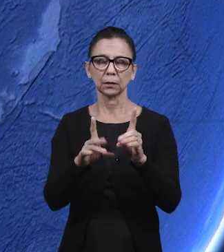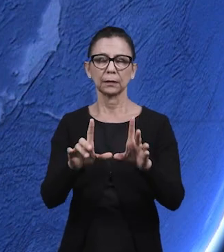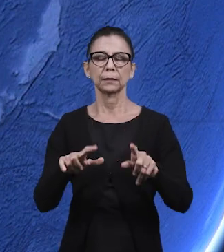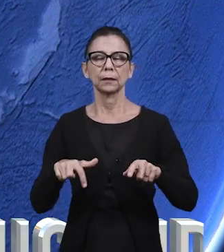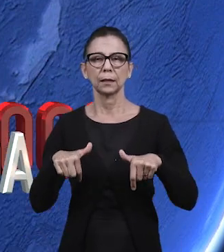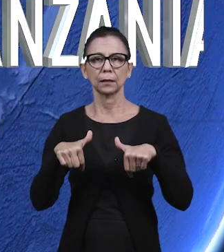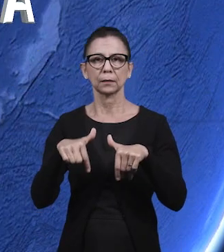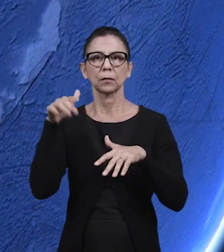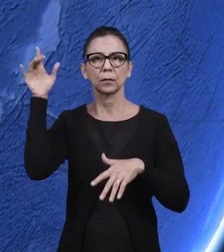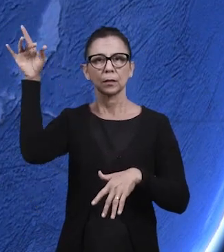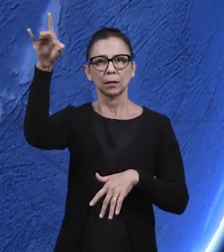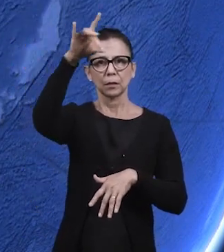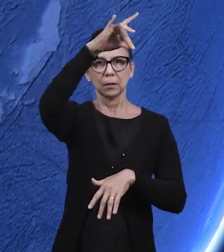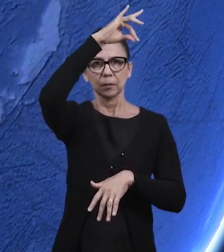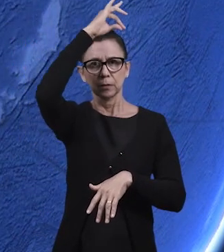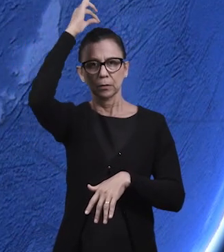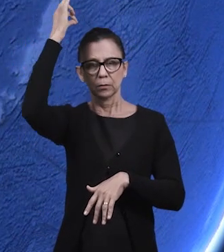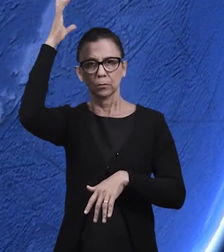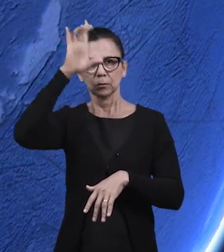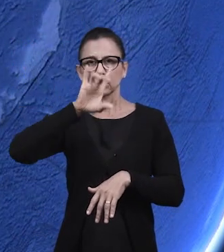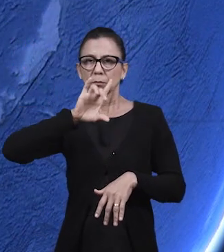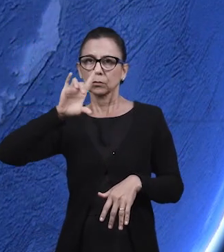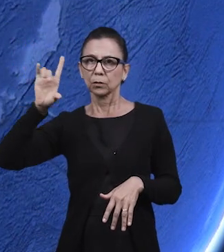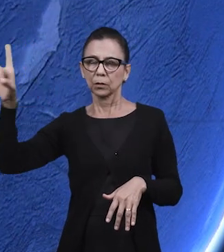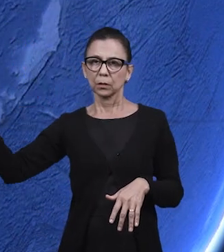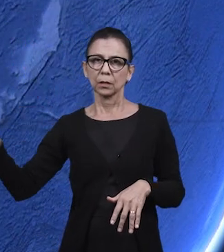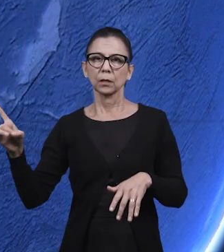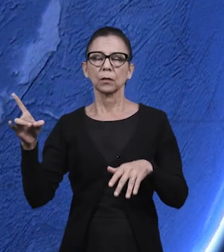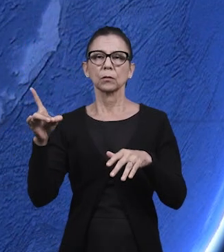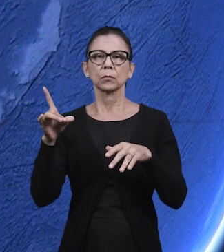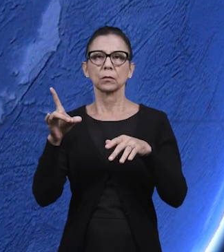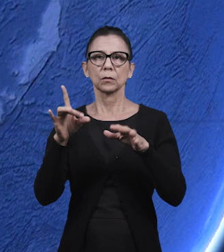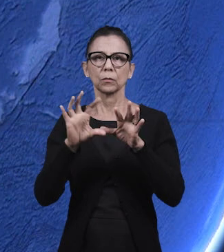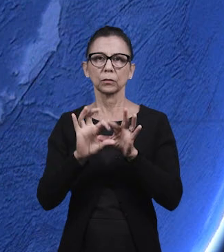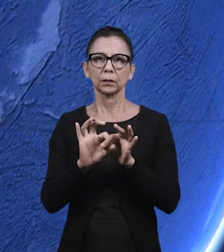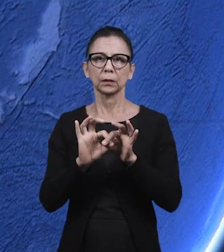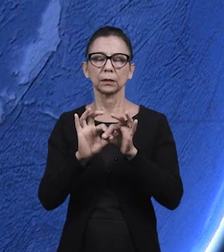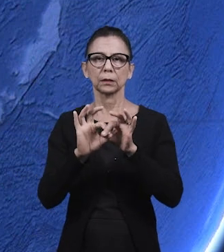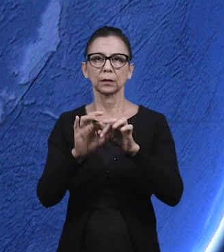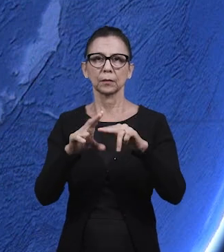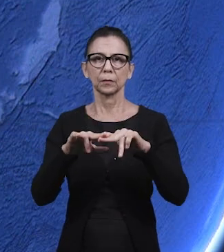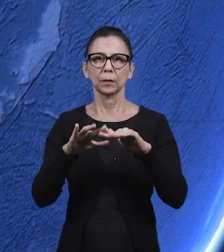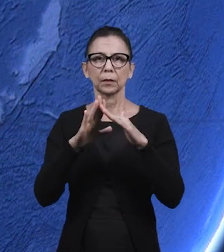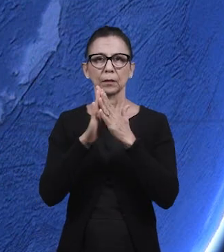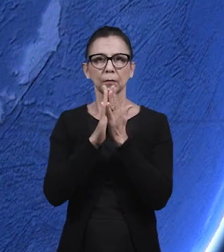du Saint-Esprit de Dieu et unies par la parole vivante.